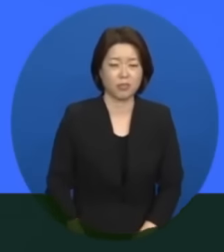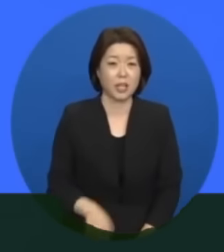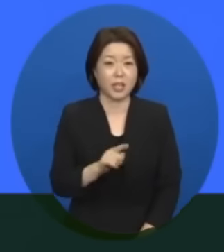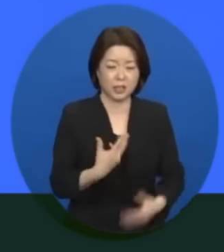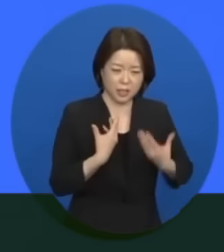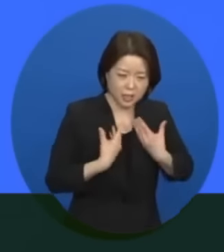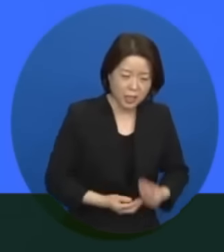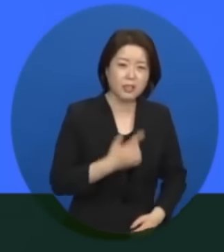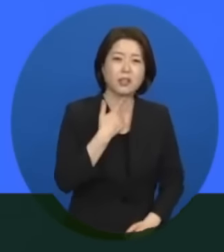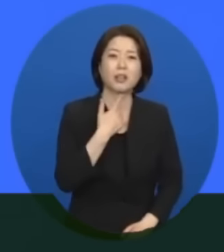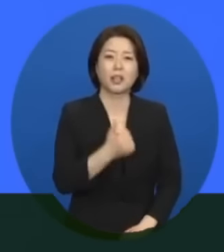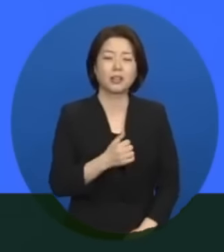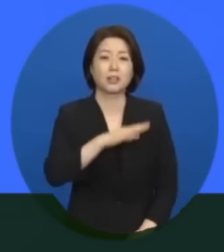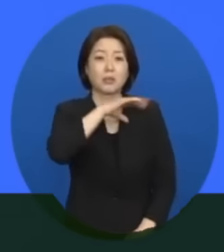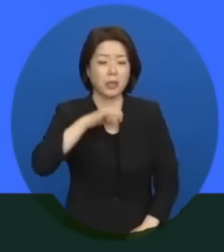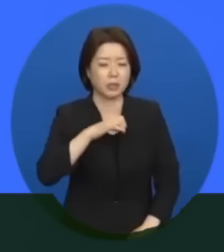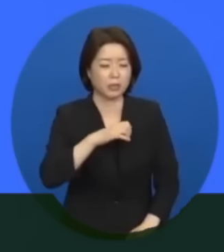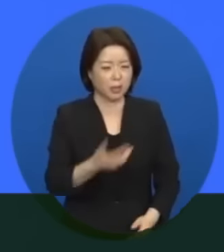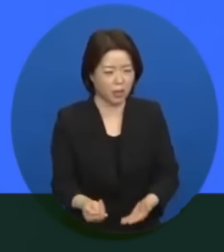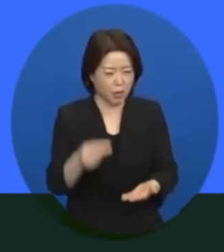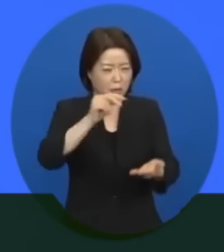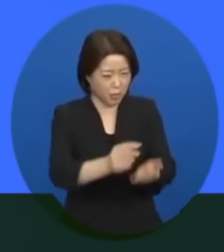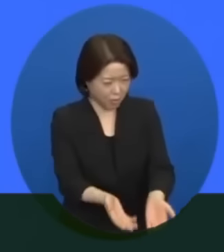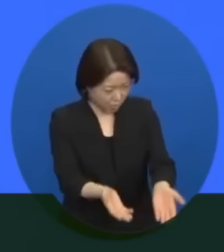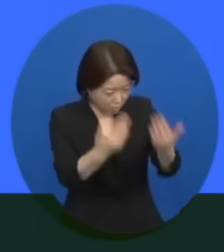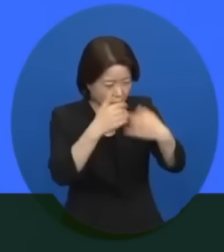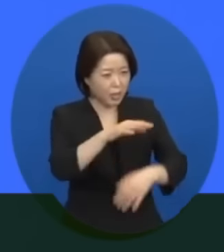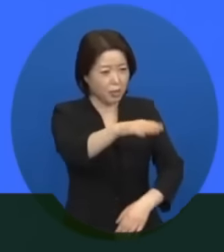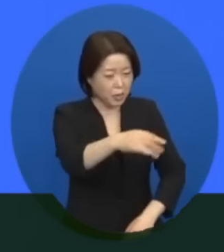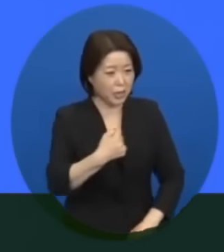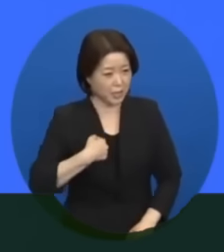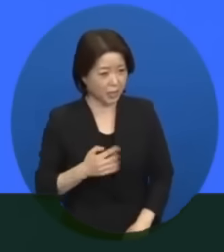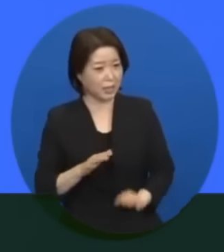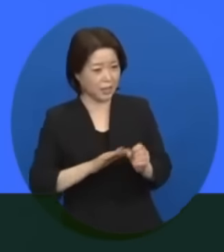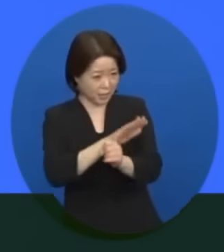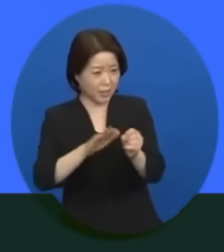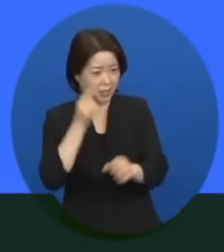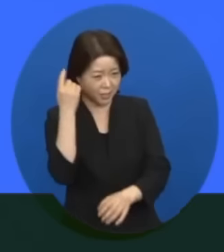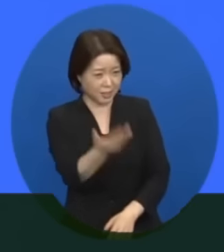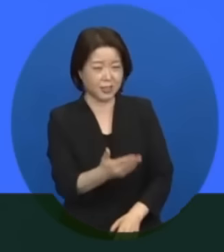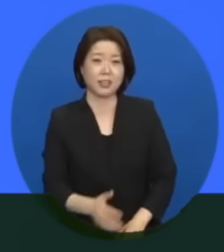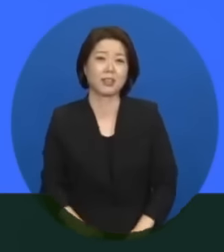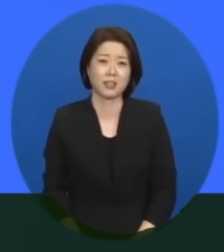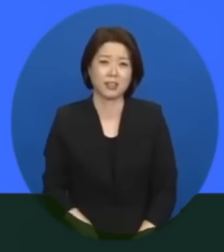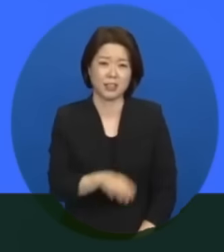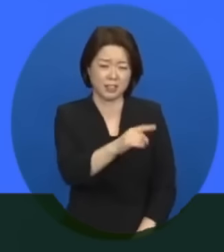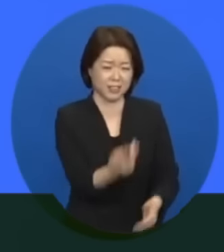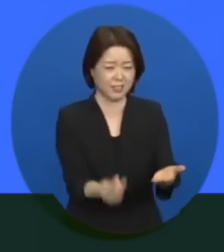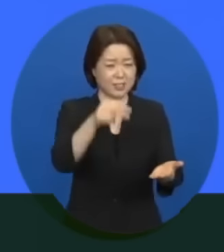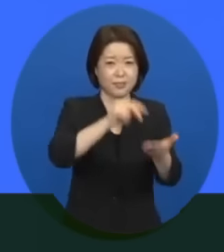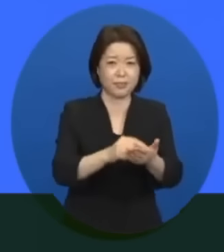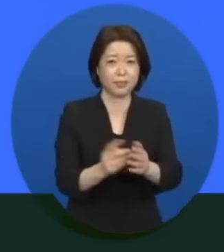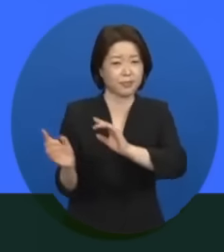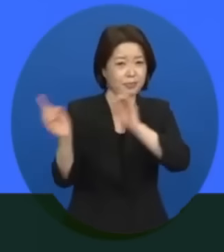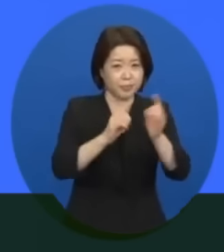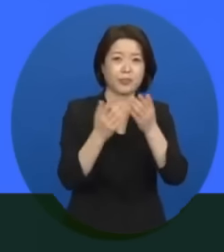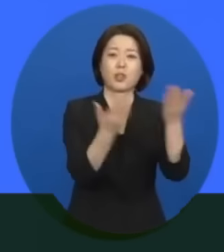좌절했던 베드로를 일으켜 주시잖아요 베드로야 네가 나를 사랑하지 그 그를 일으켜 회복시켜